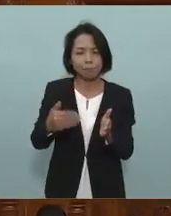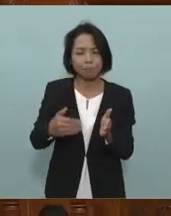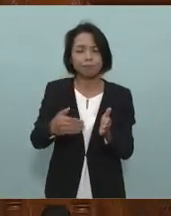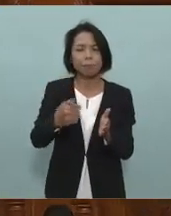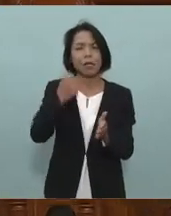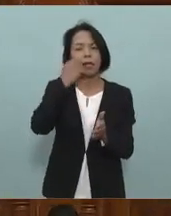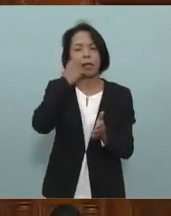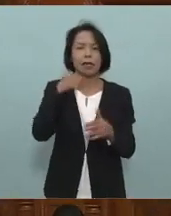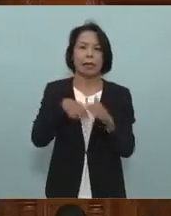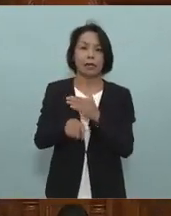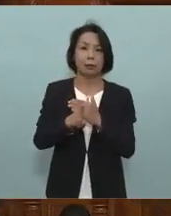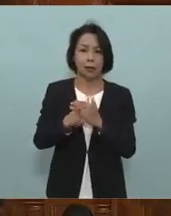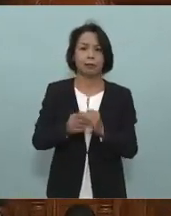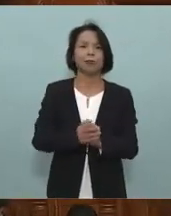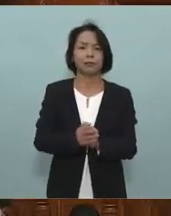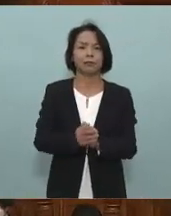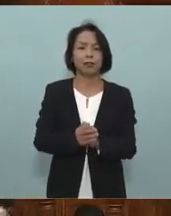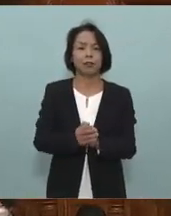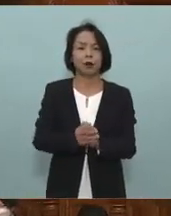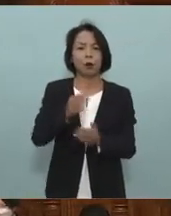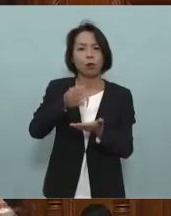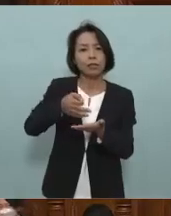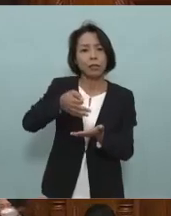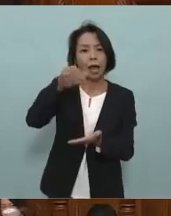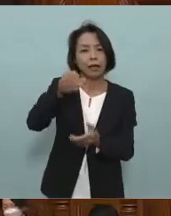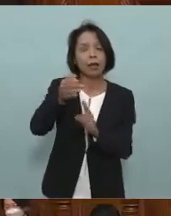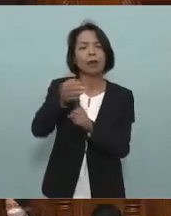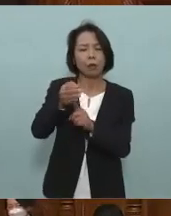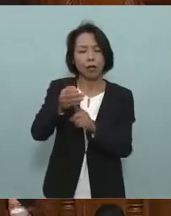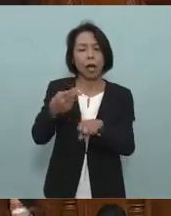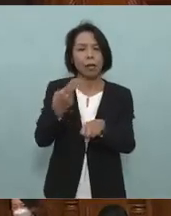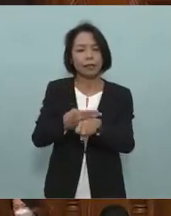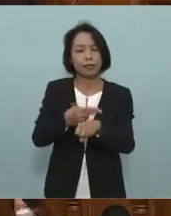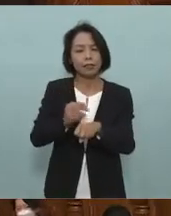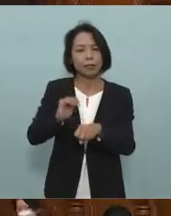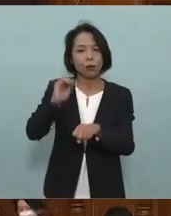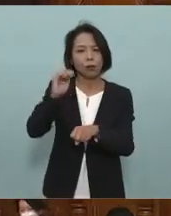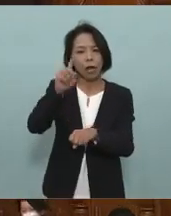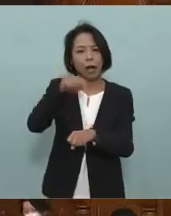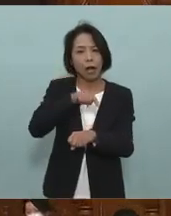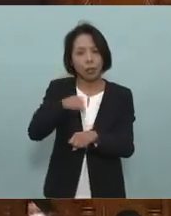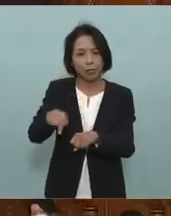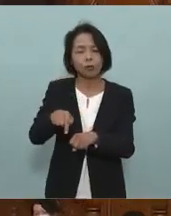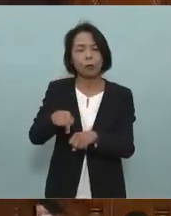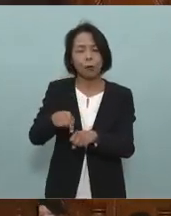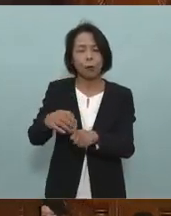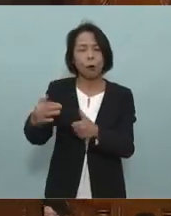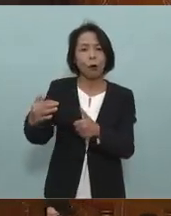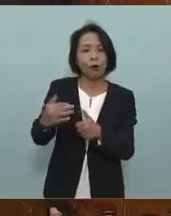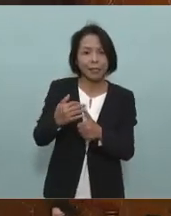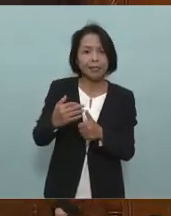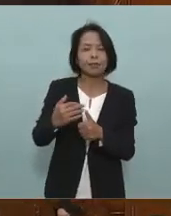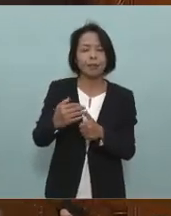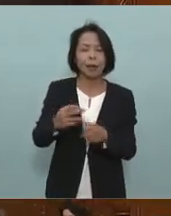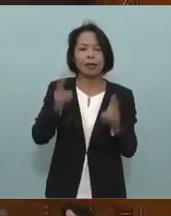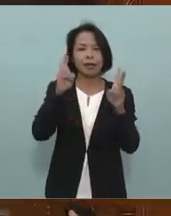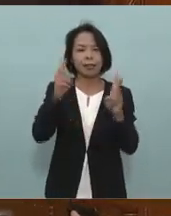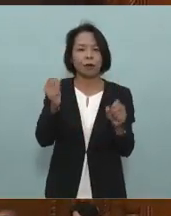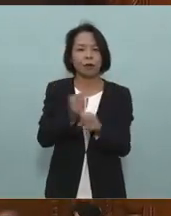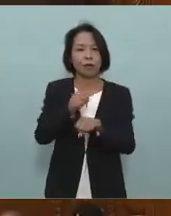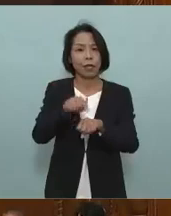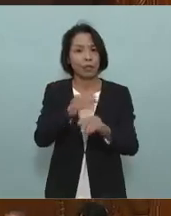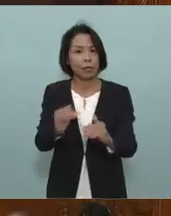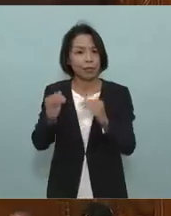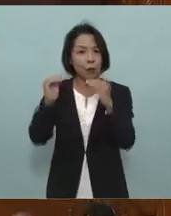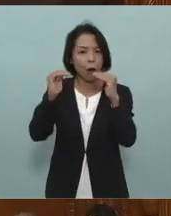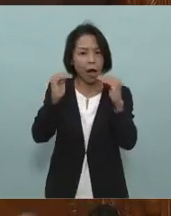そこには賃上げが高いスキルの人材を引きつけ企業の生産性を